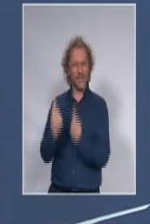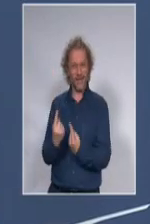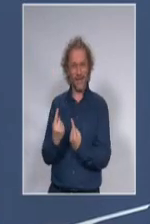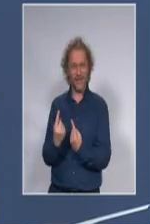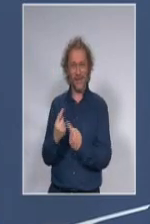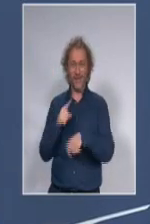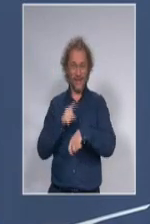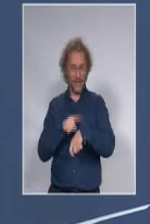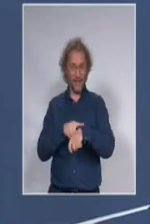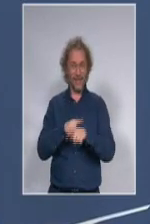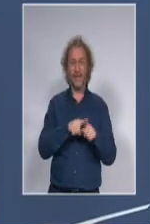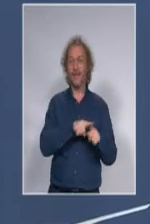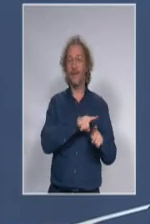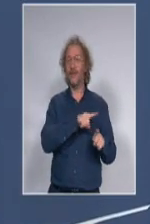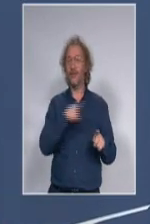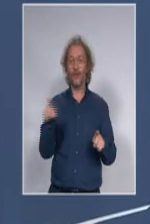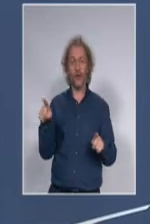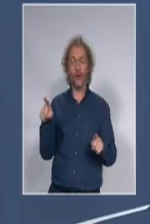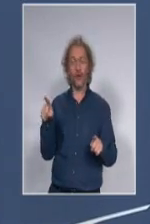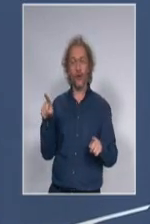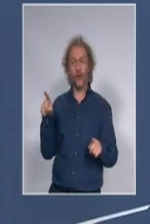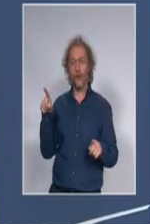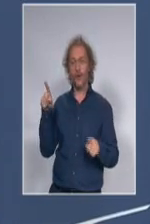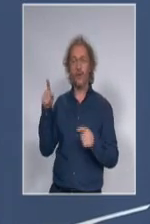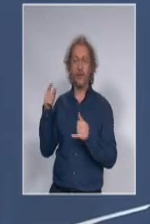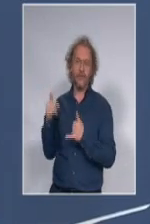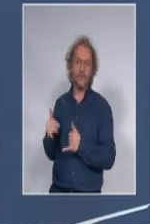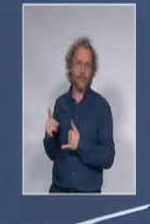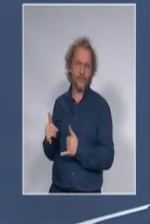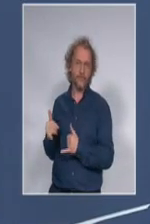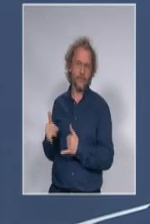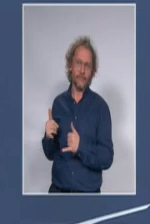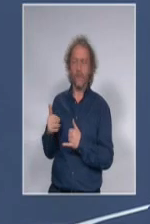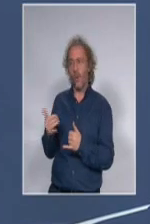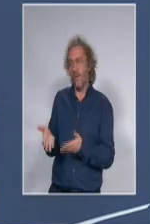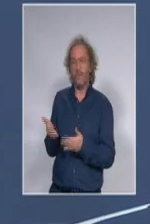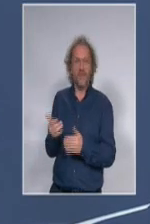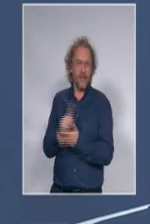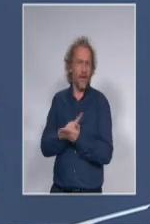naše zemlje i to nam u ovom trenutku predstavlja